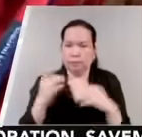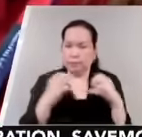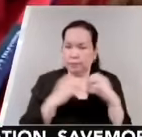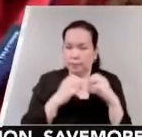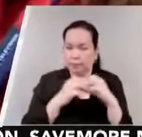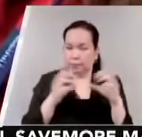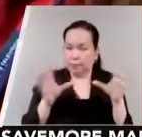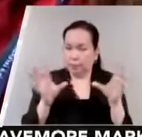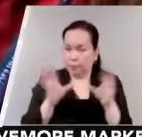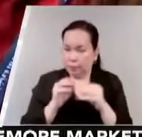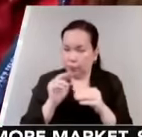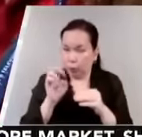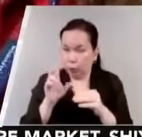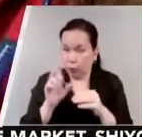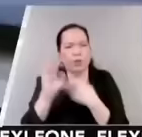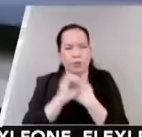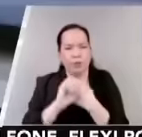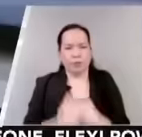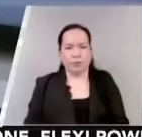Nakatutok, 24 oras.